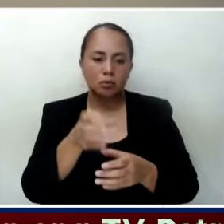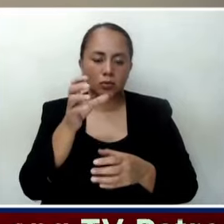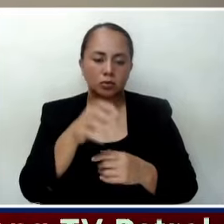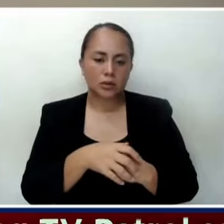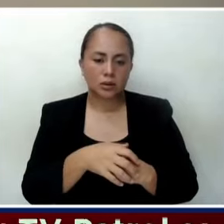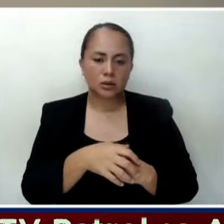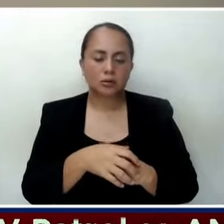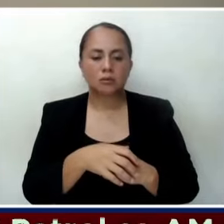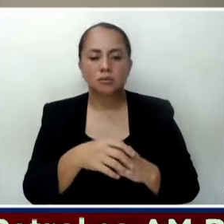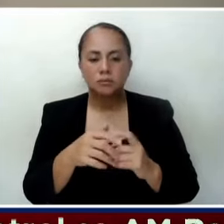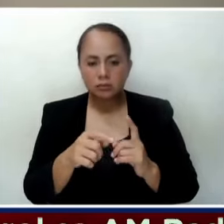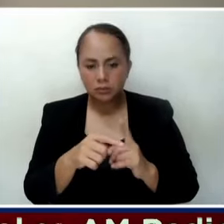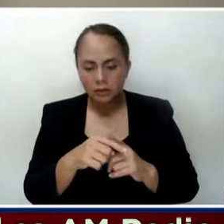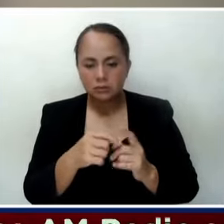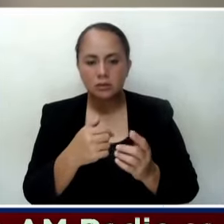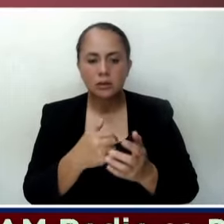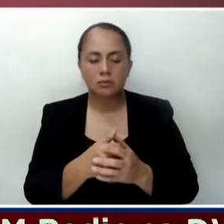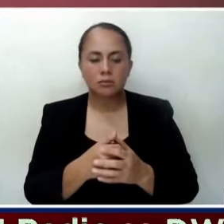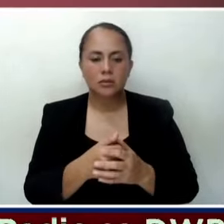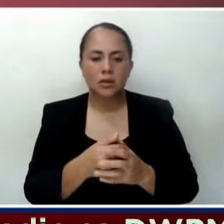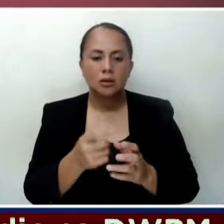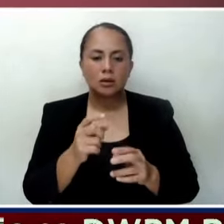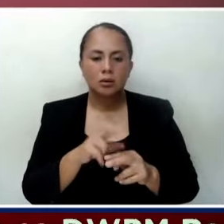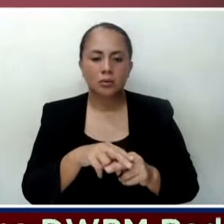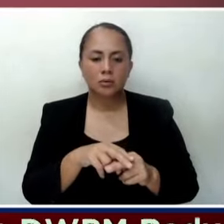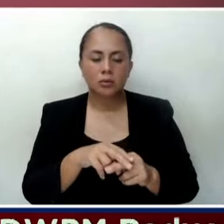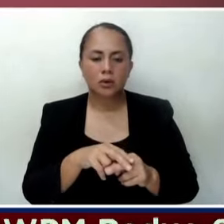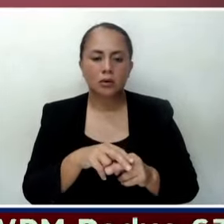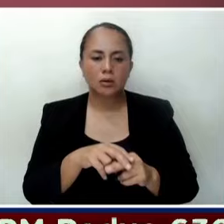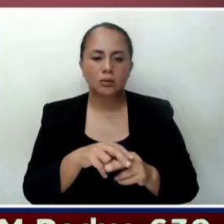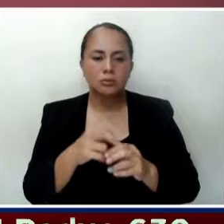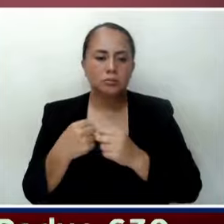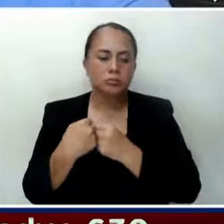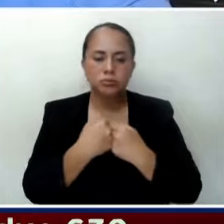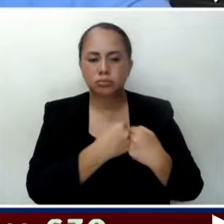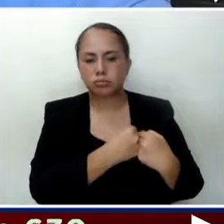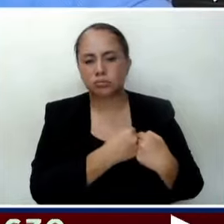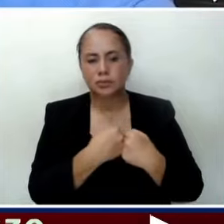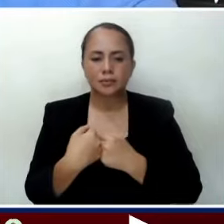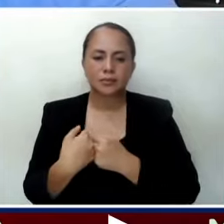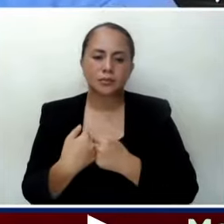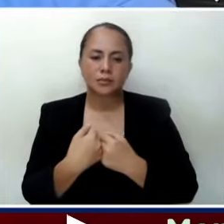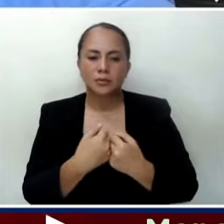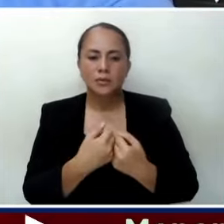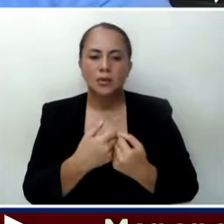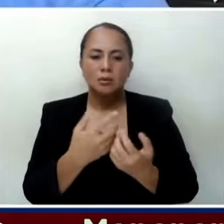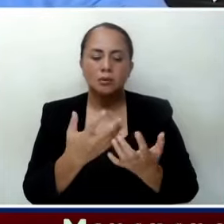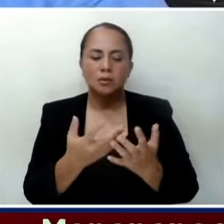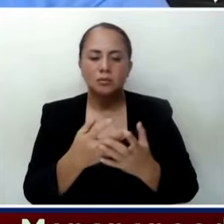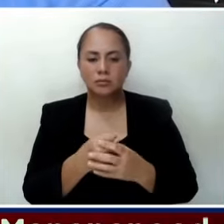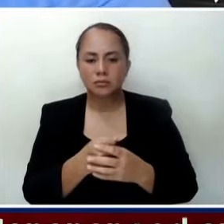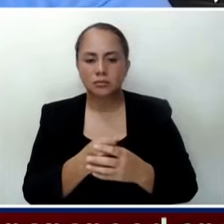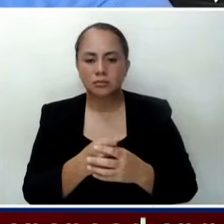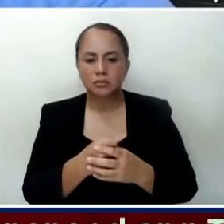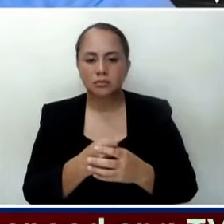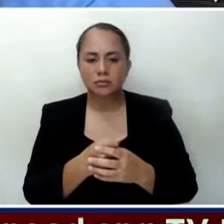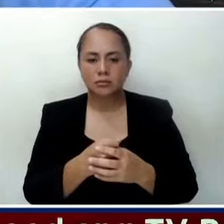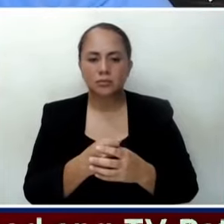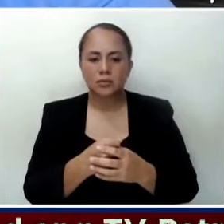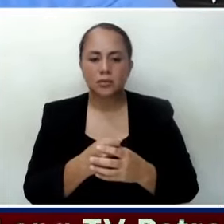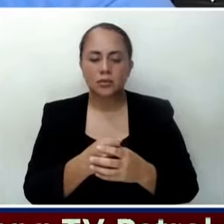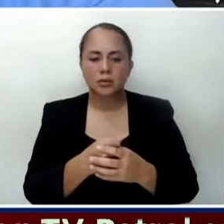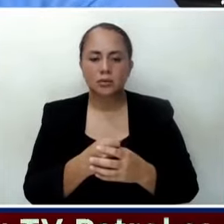Plus, nadagdagan pa rin ng karoon ng commotion nung sinulungan yung ating biktima na makawala